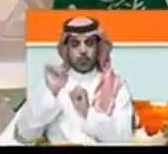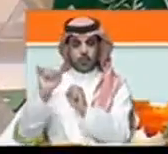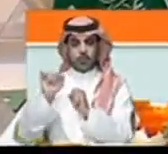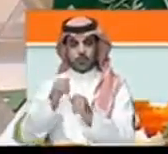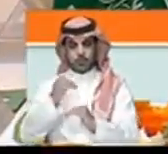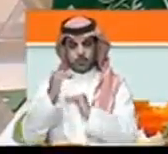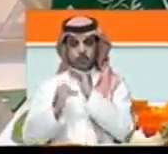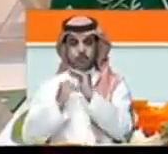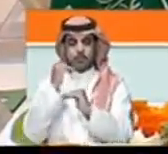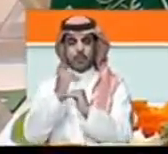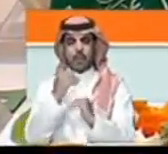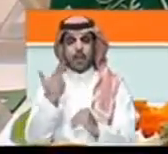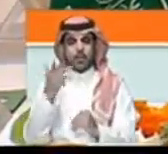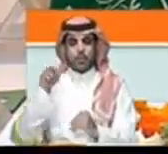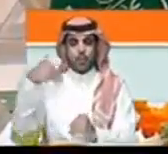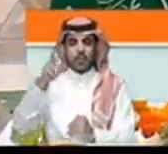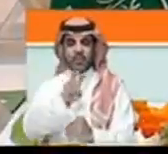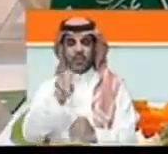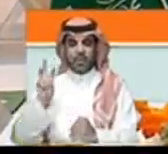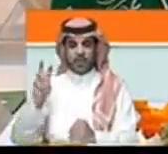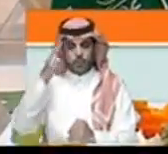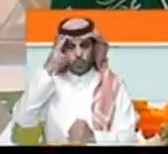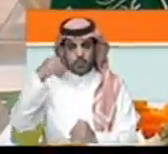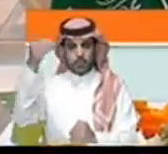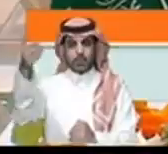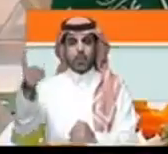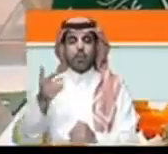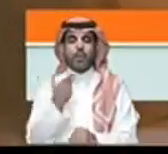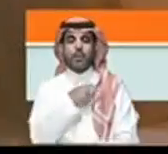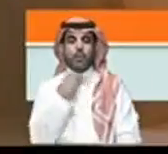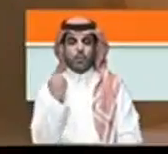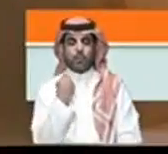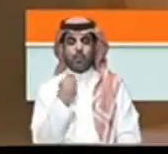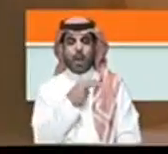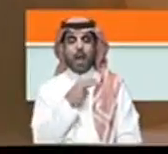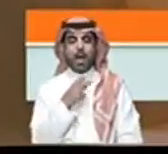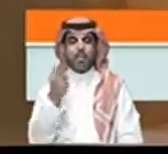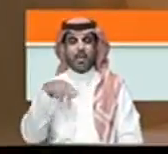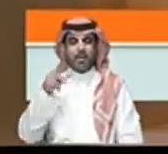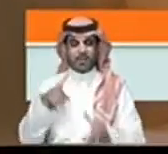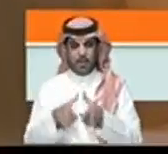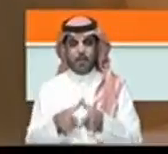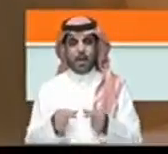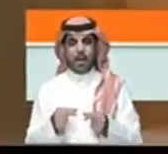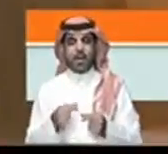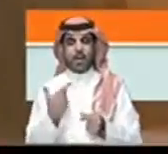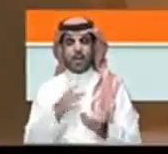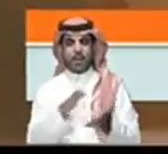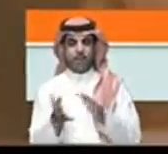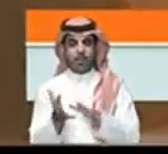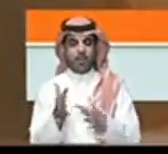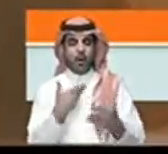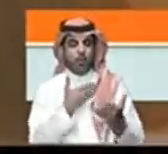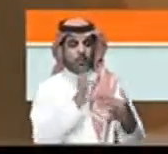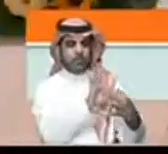وفق رؤيه مبلغ عشرين ثلاثين لافتا الى حرص حكومه اليابان واستعدادها من خلال القطاعين